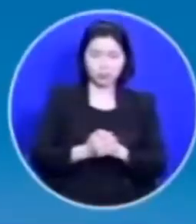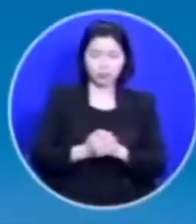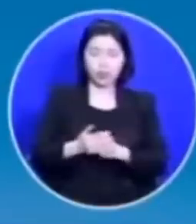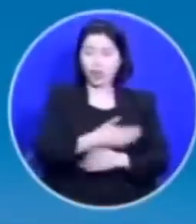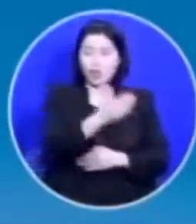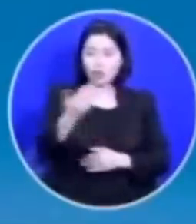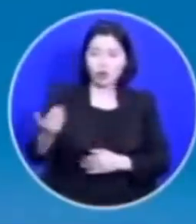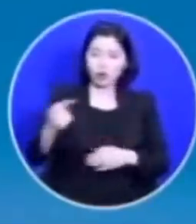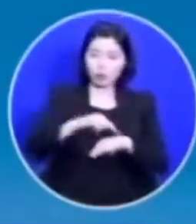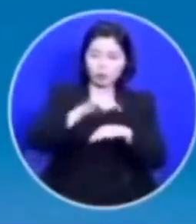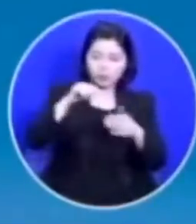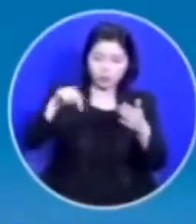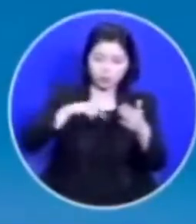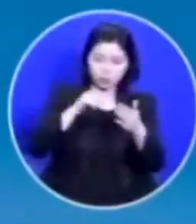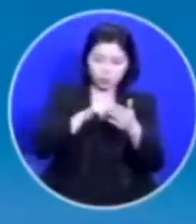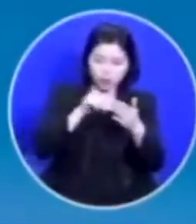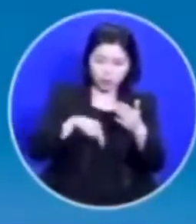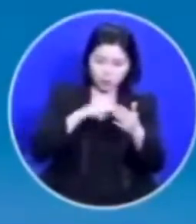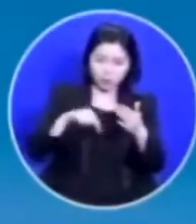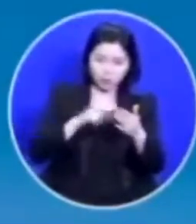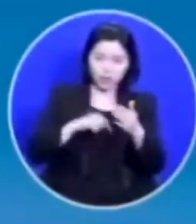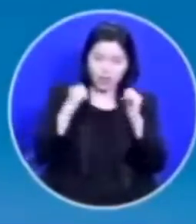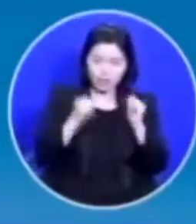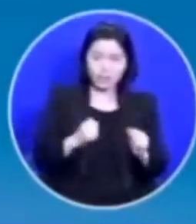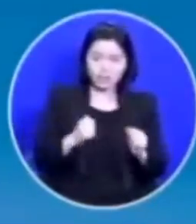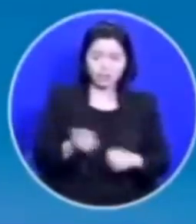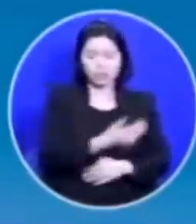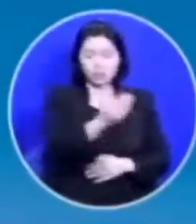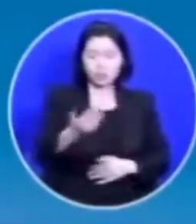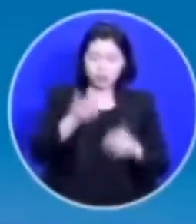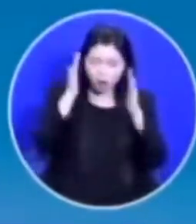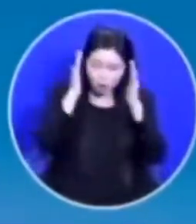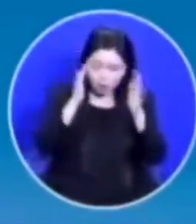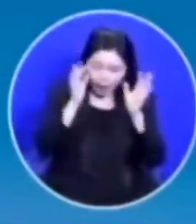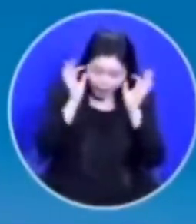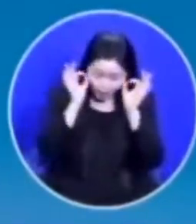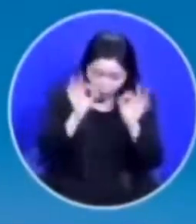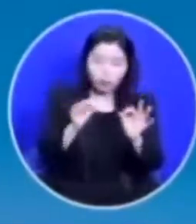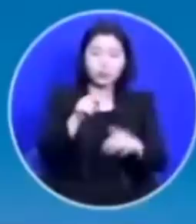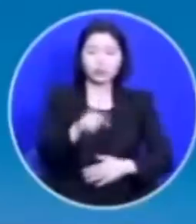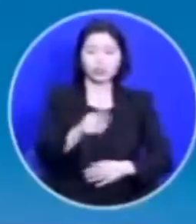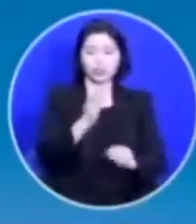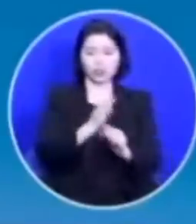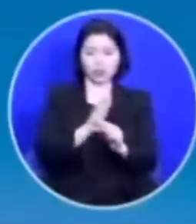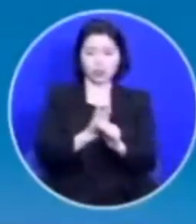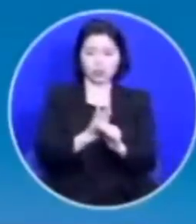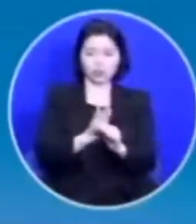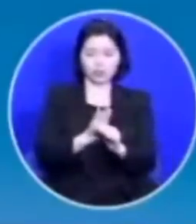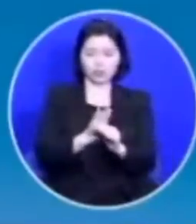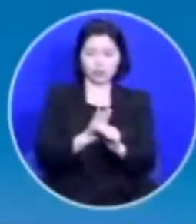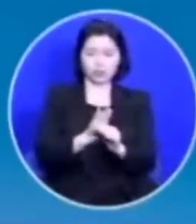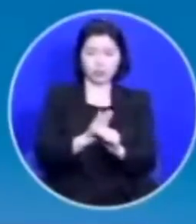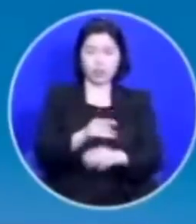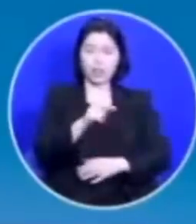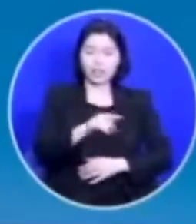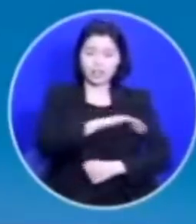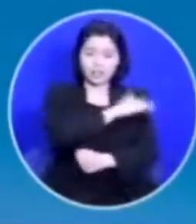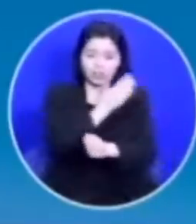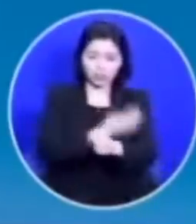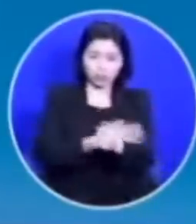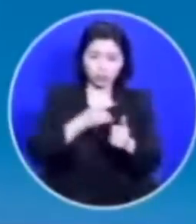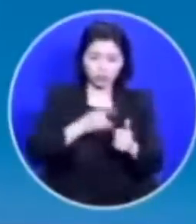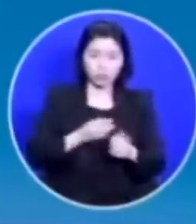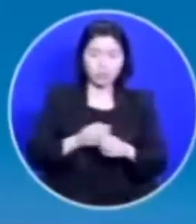여러분 안에 예수님이 계신 것을 여러분이 바라 보시는 것이 바로 핵심입니다 그 권사님은